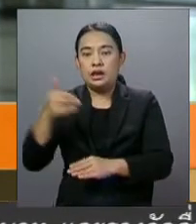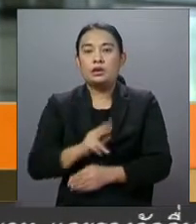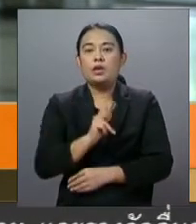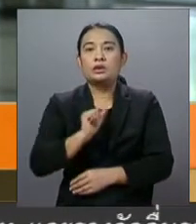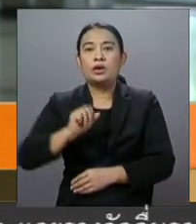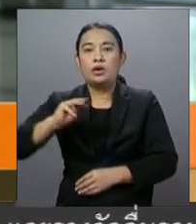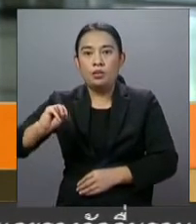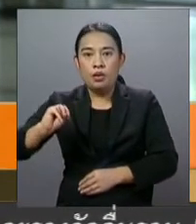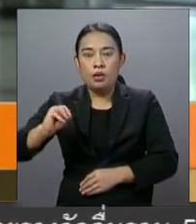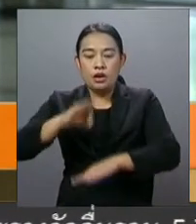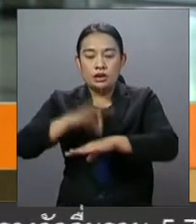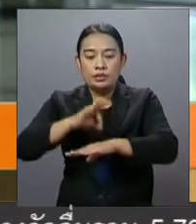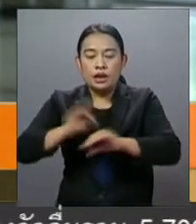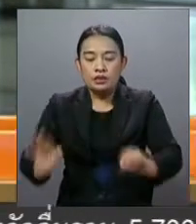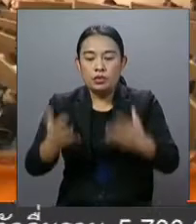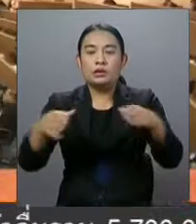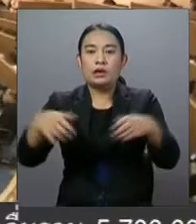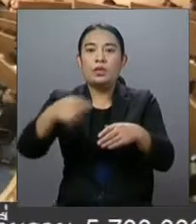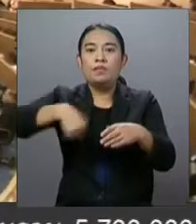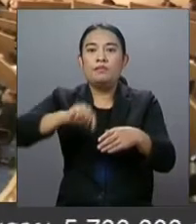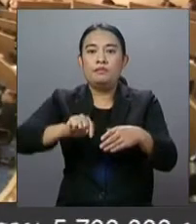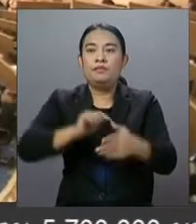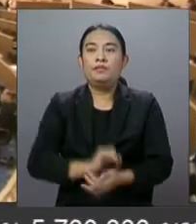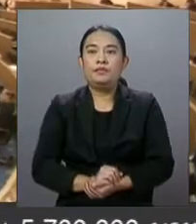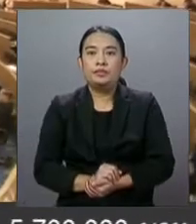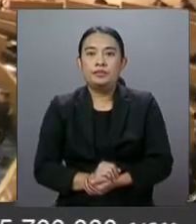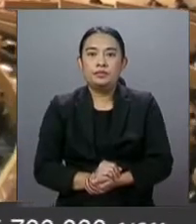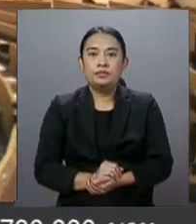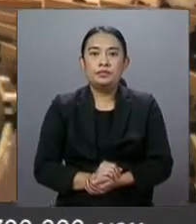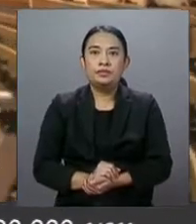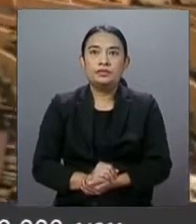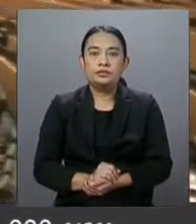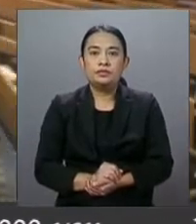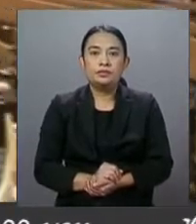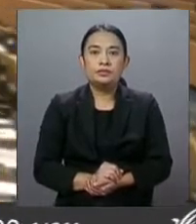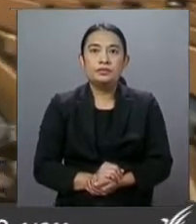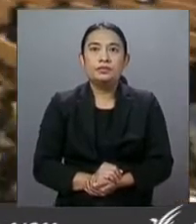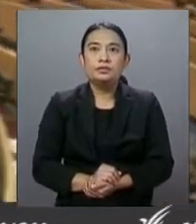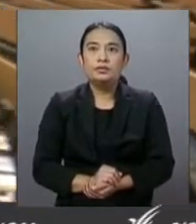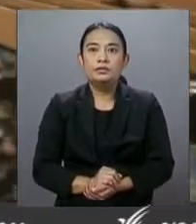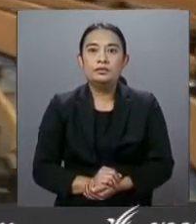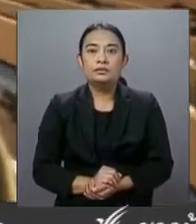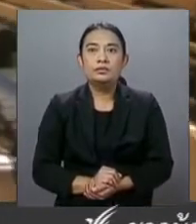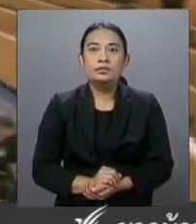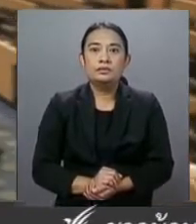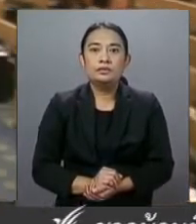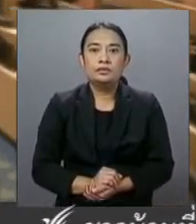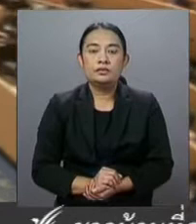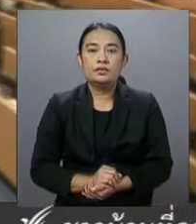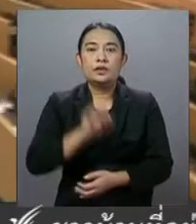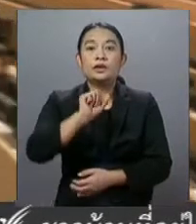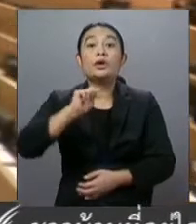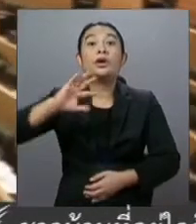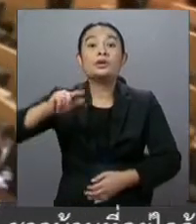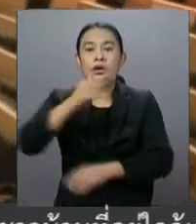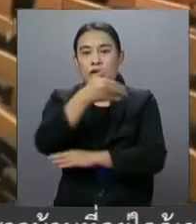ก.สอม.พ้นจากตำแ่งทคณะครับ ในขณะเดียวกันครั ที่ประชุมสภานิติบญัิเห